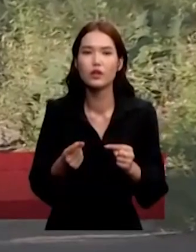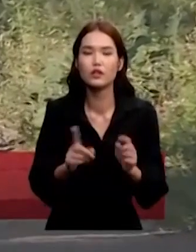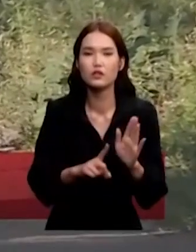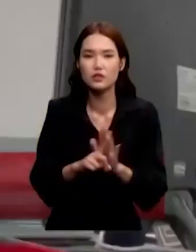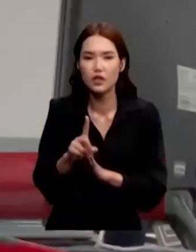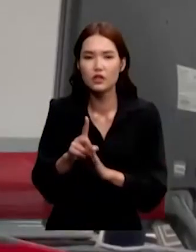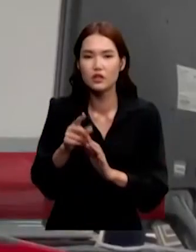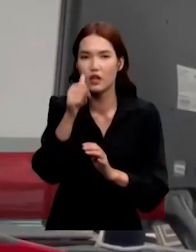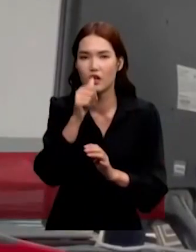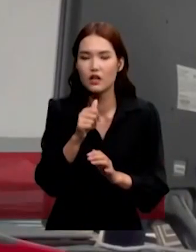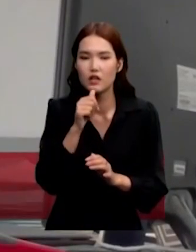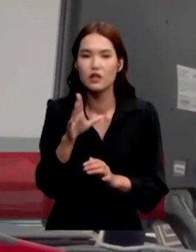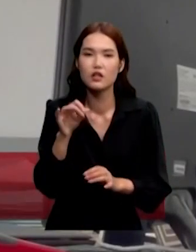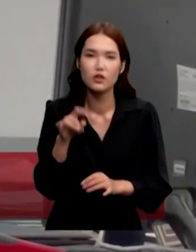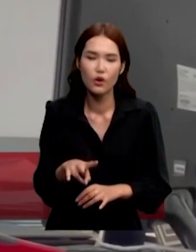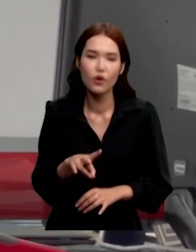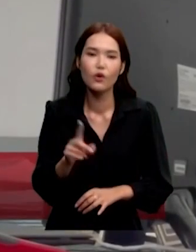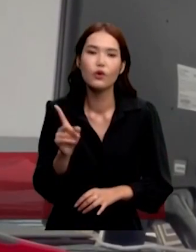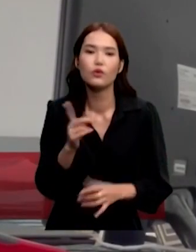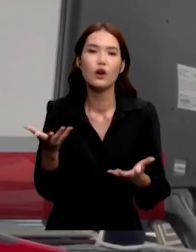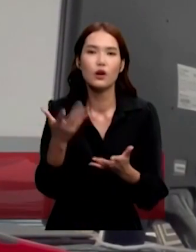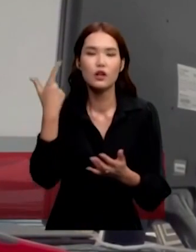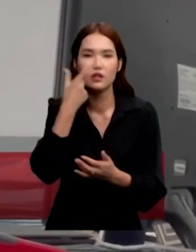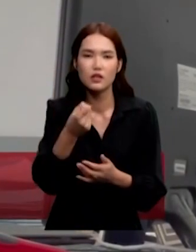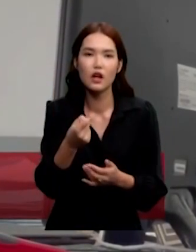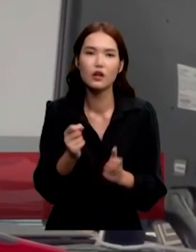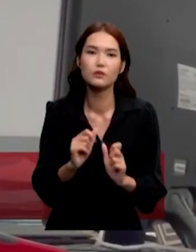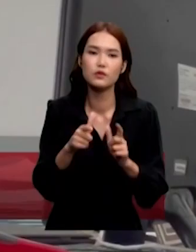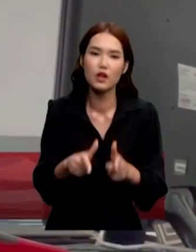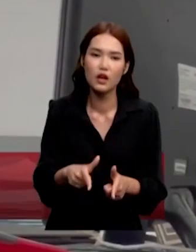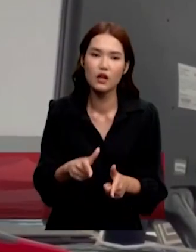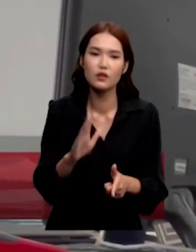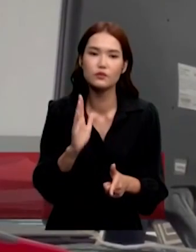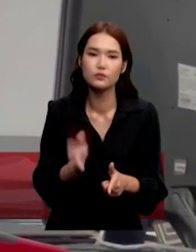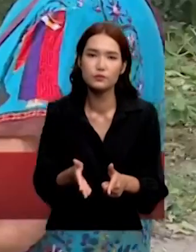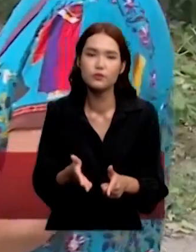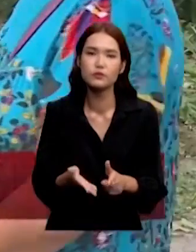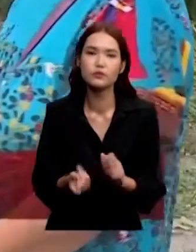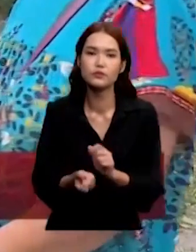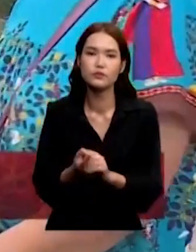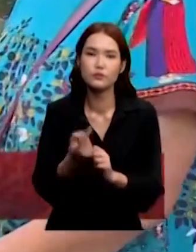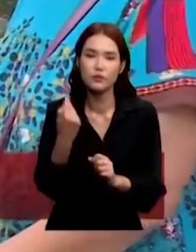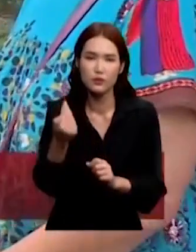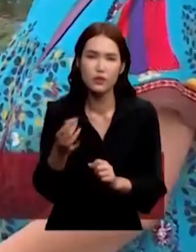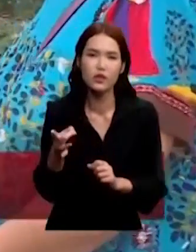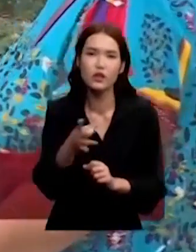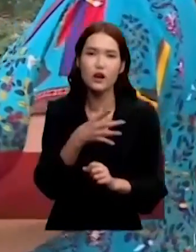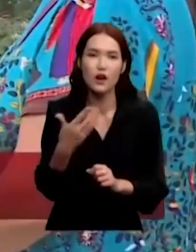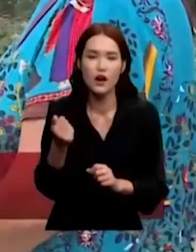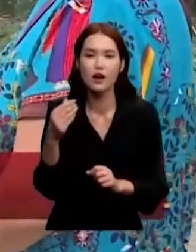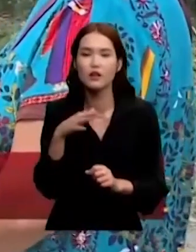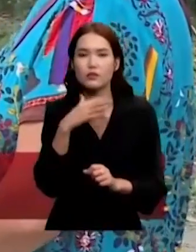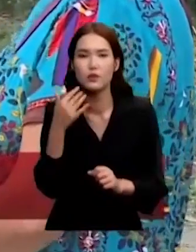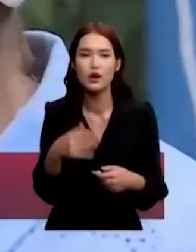отопительного сезона необходимо в данном населенном пункте провести ревизию. Районные власти пообещали,